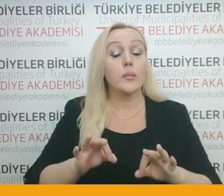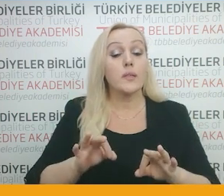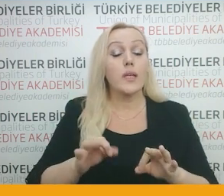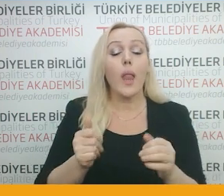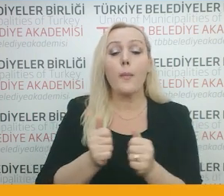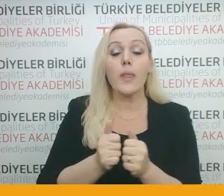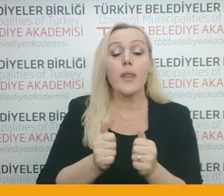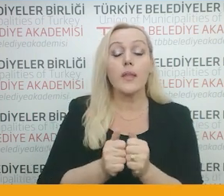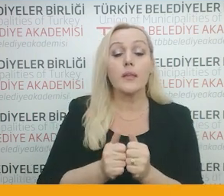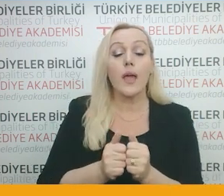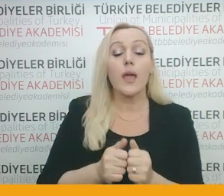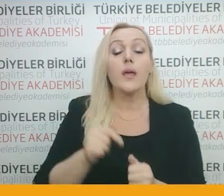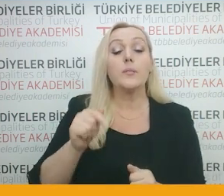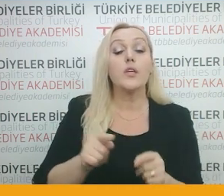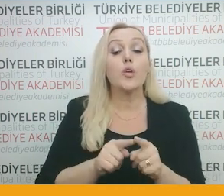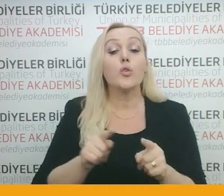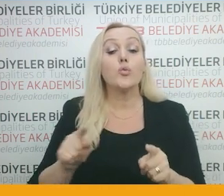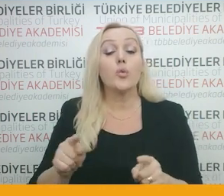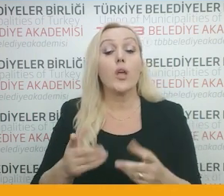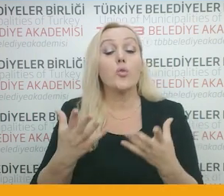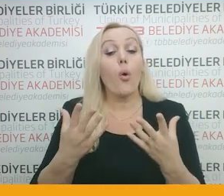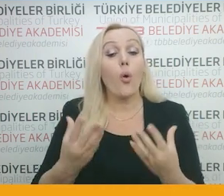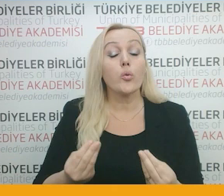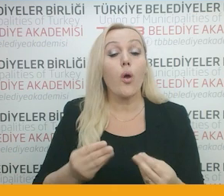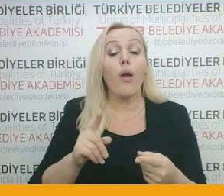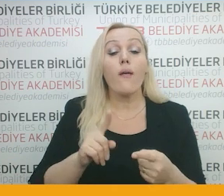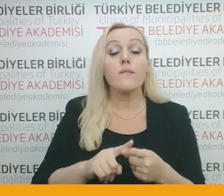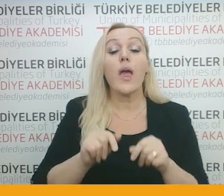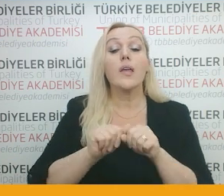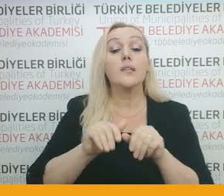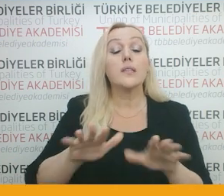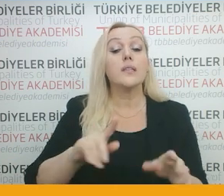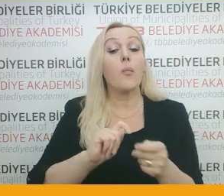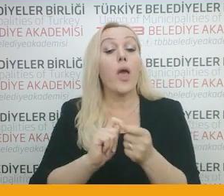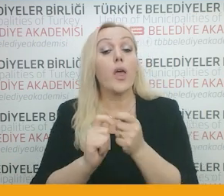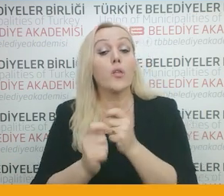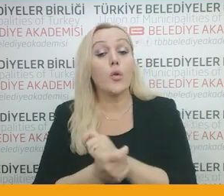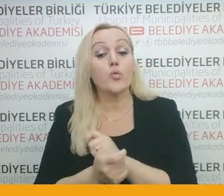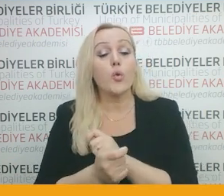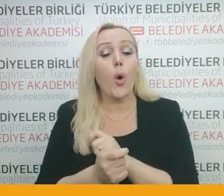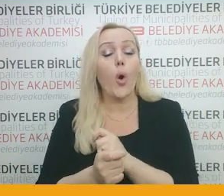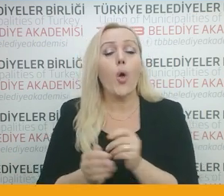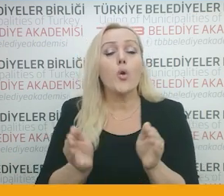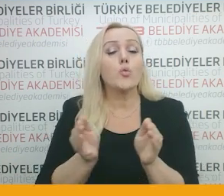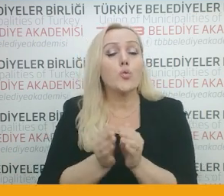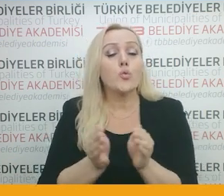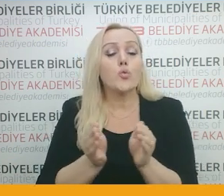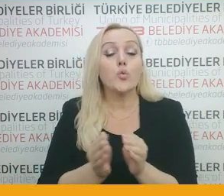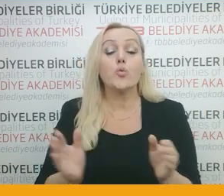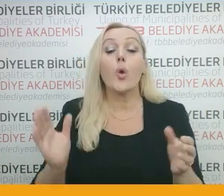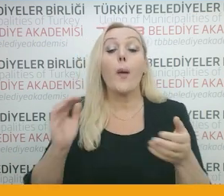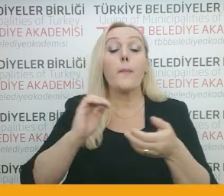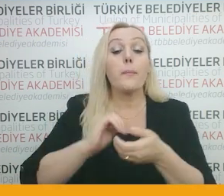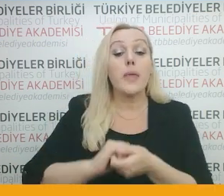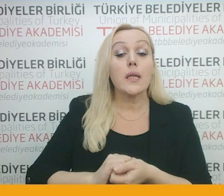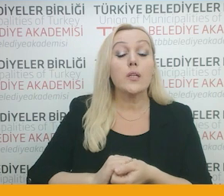başlamasıyla bir süreç geçiriyor ve bir sisteme dönüşüyor arkadaşlar. Küçük küçük işlemler birleşiyor.